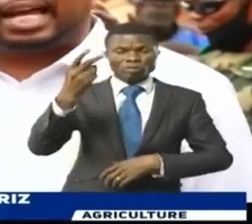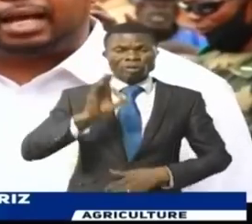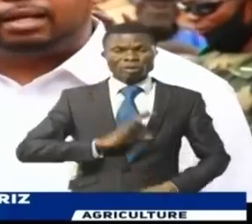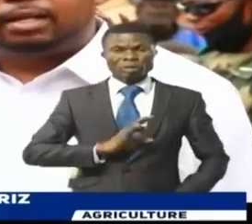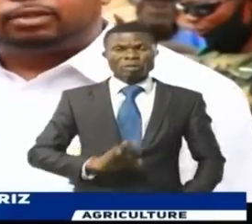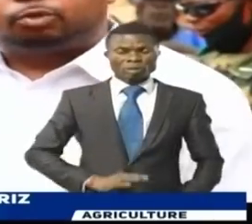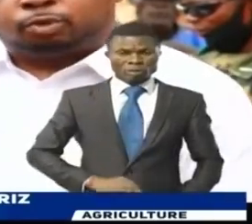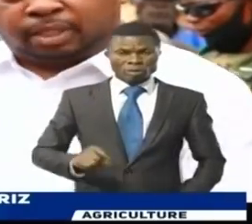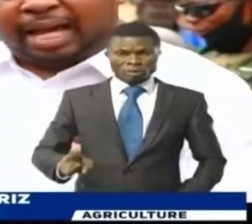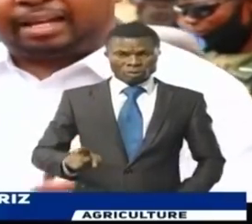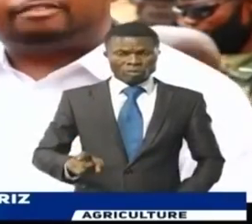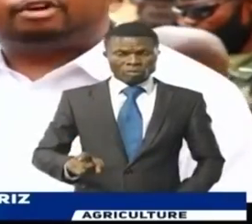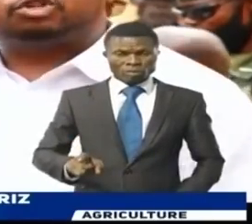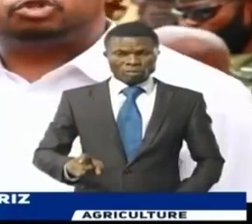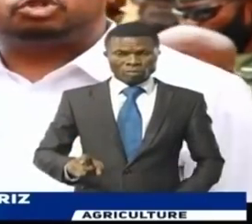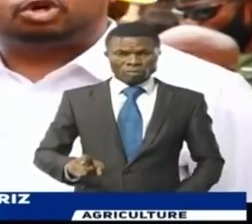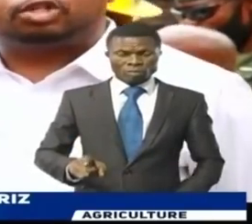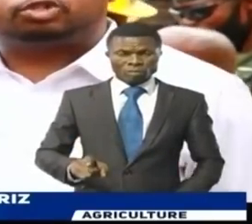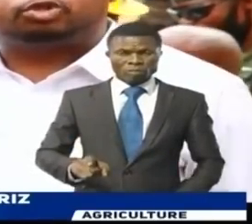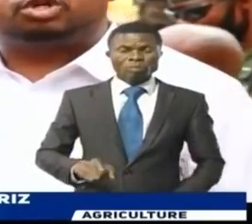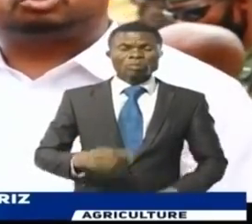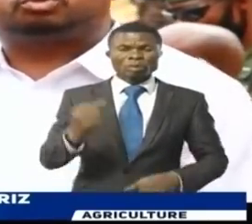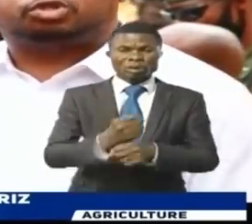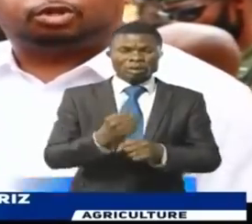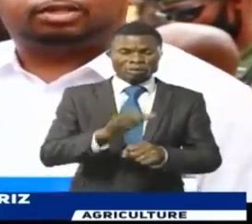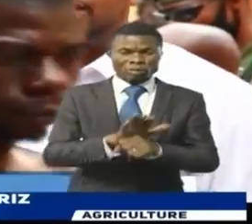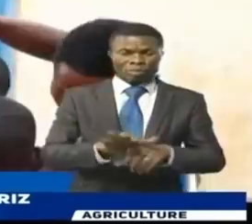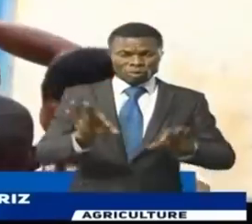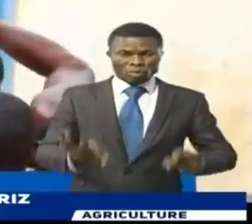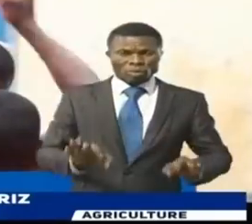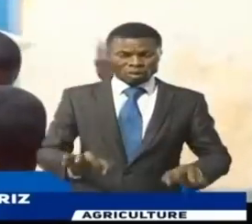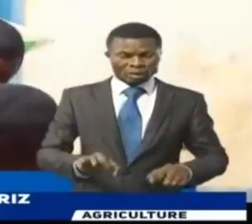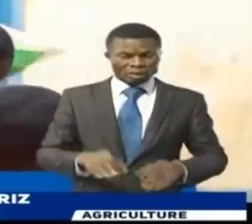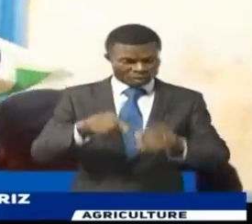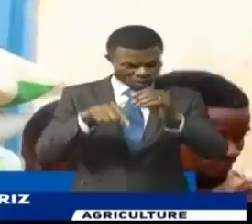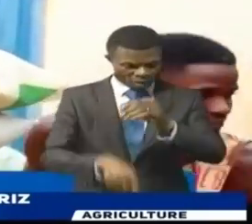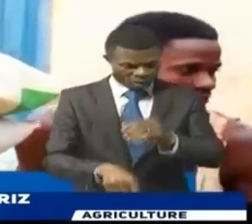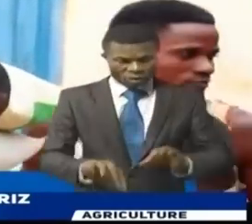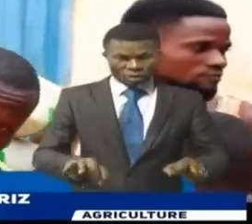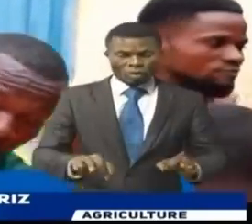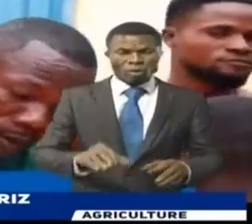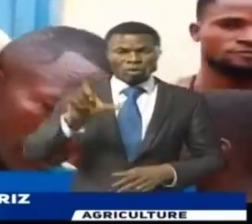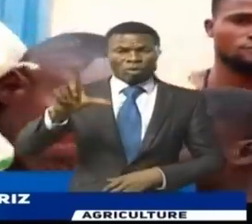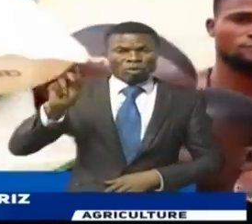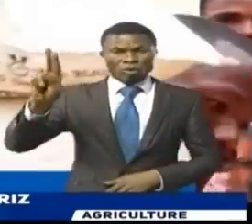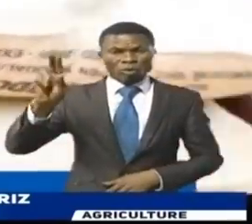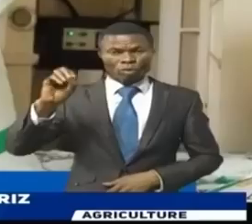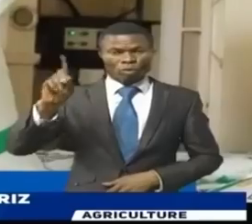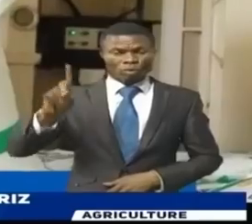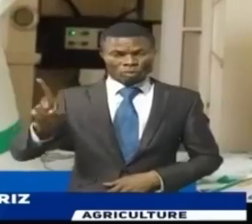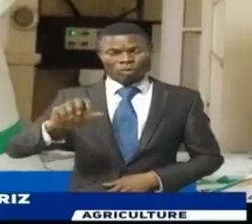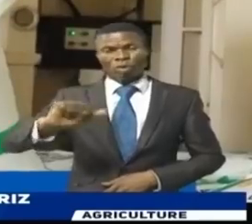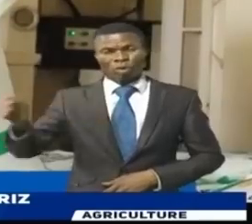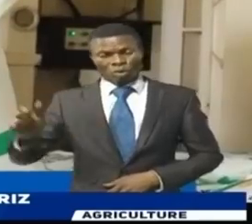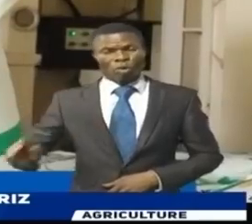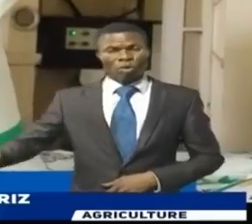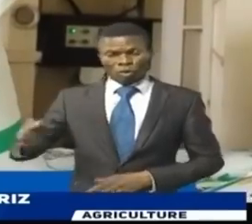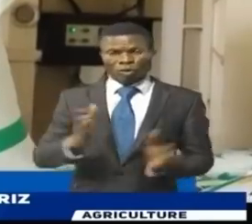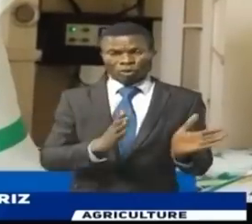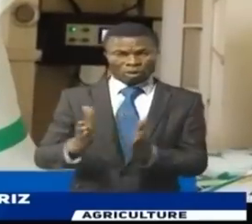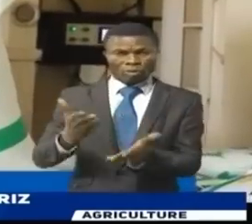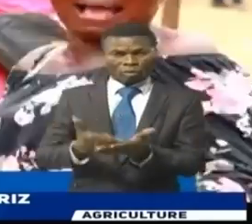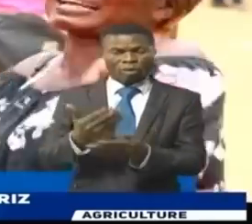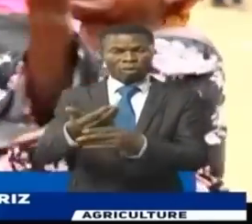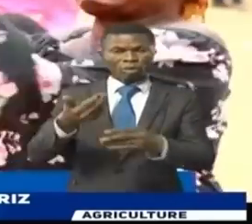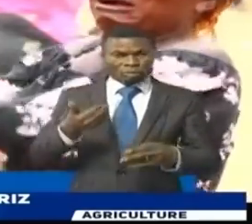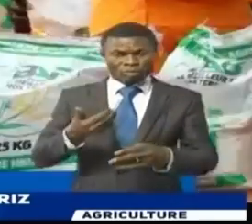de l'État, la revanche du sol sur le sous-sol. Après Luozi, D'autres territoires sont également ciblés, et ce